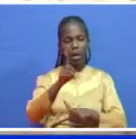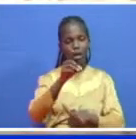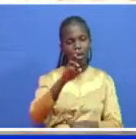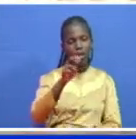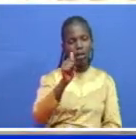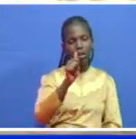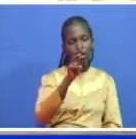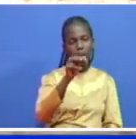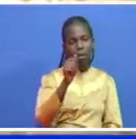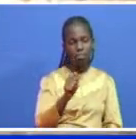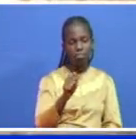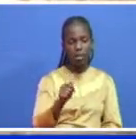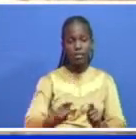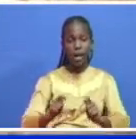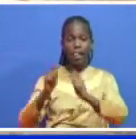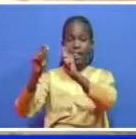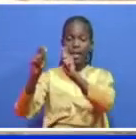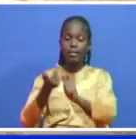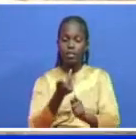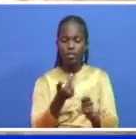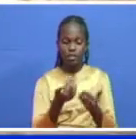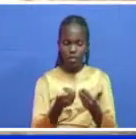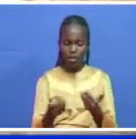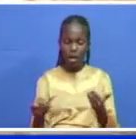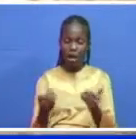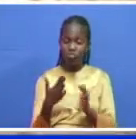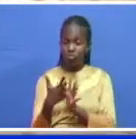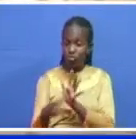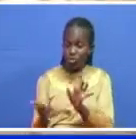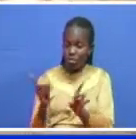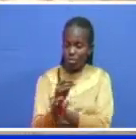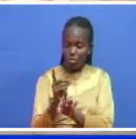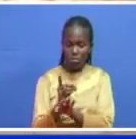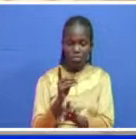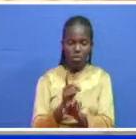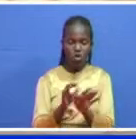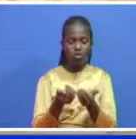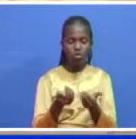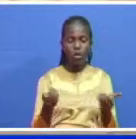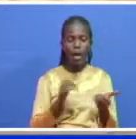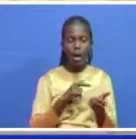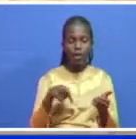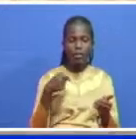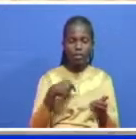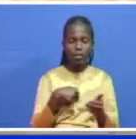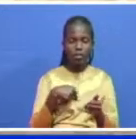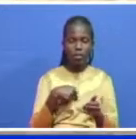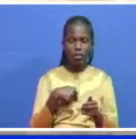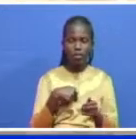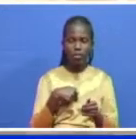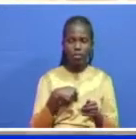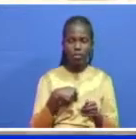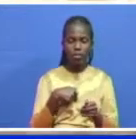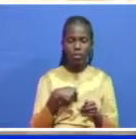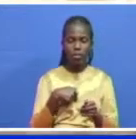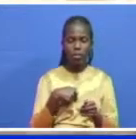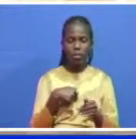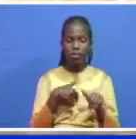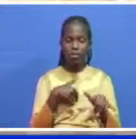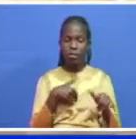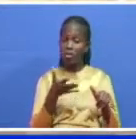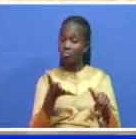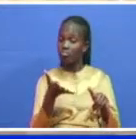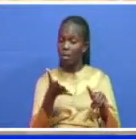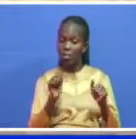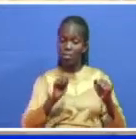talents siya kila siana metala tala ikibadhukani noti the siana situ sitona tutona kuimende ini kuno